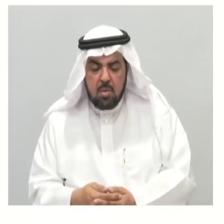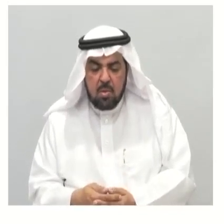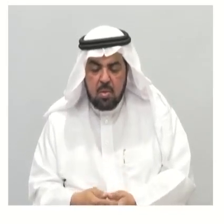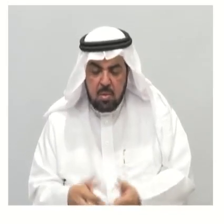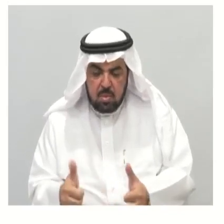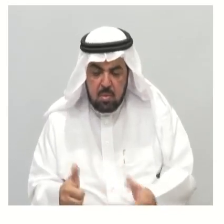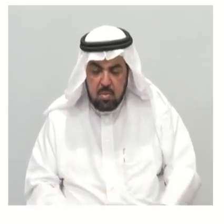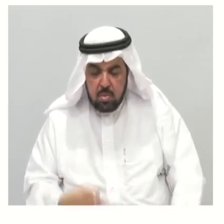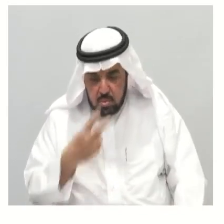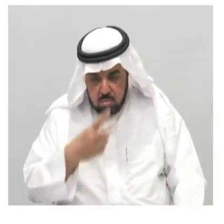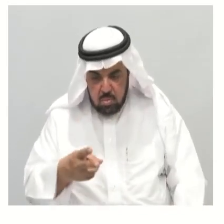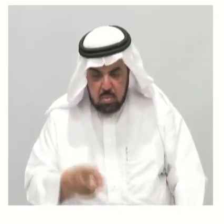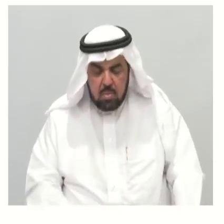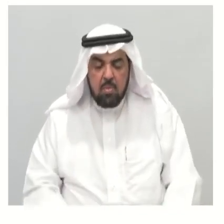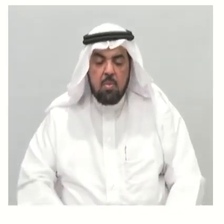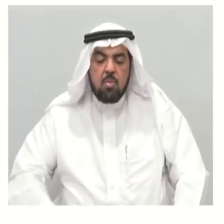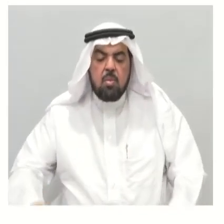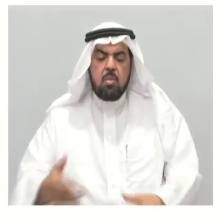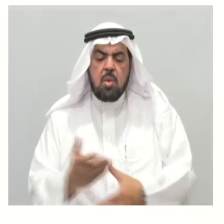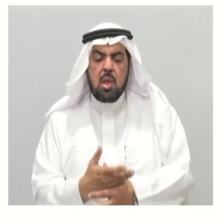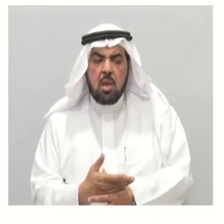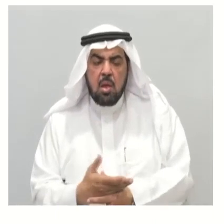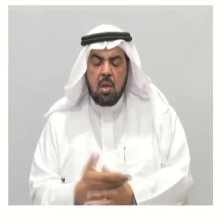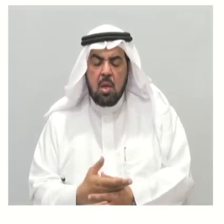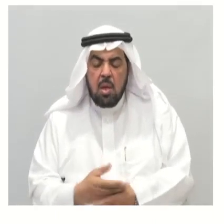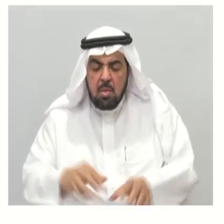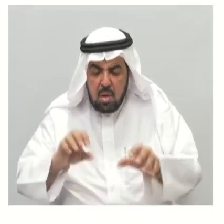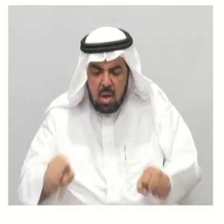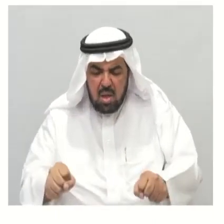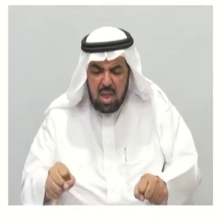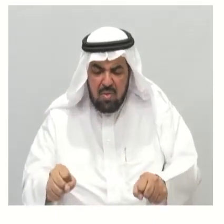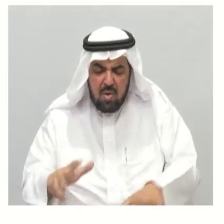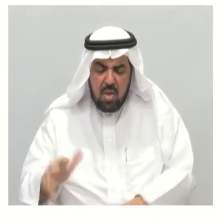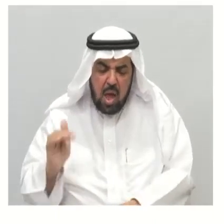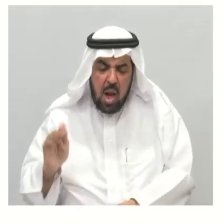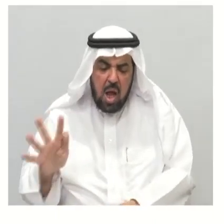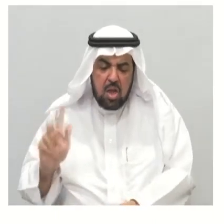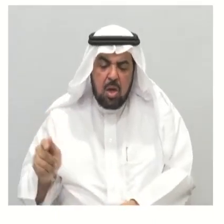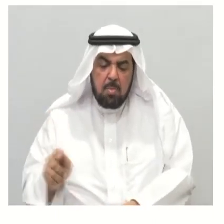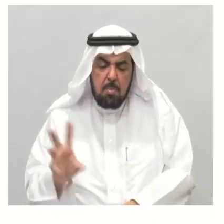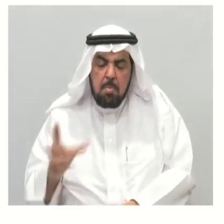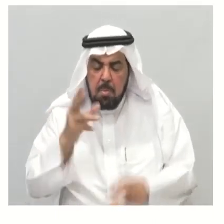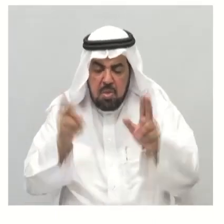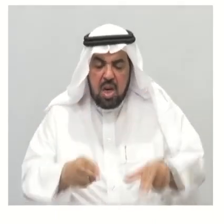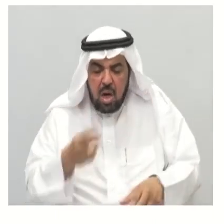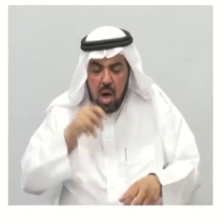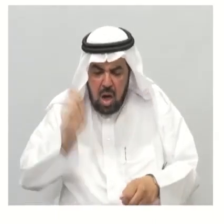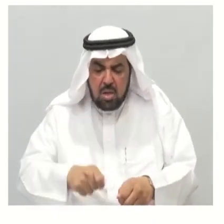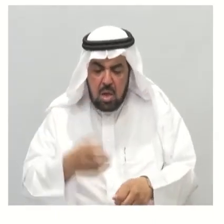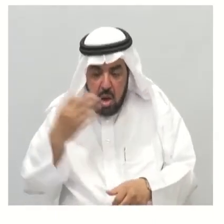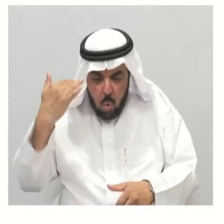إذن سنرى. لماذا لم يحتفظ الخشب بشكله الأصلي؟ هذا هو شكله